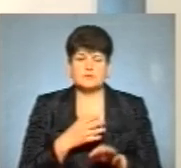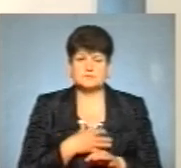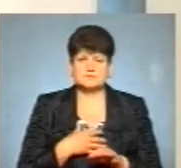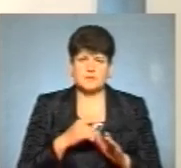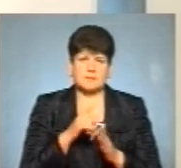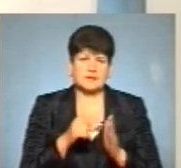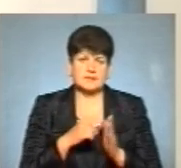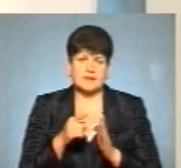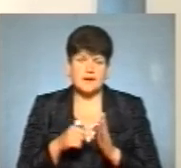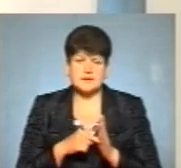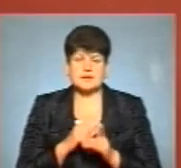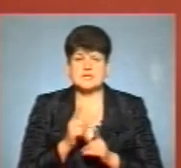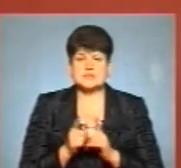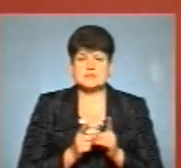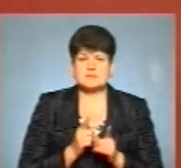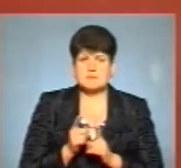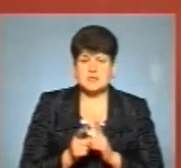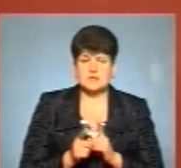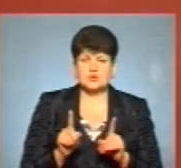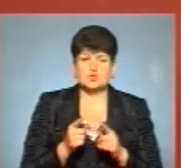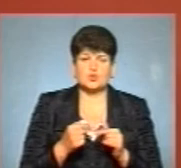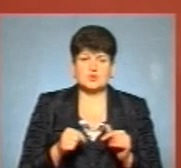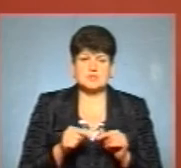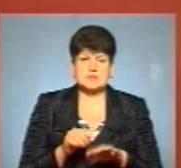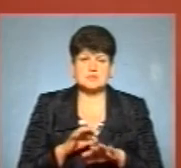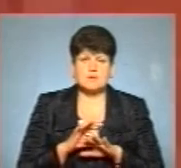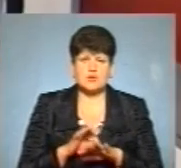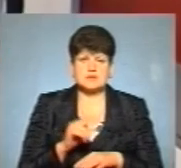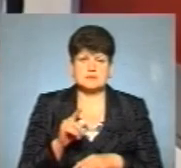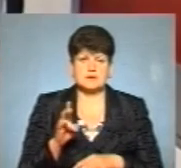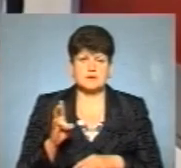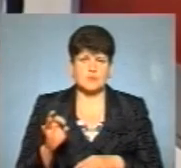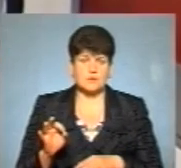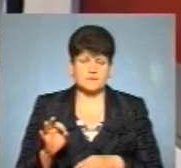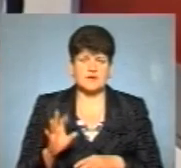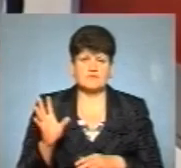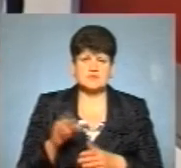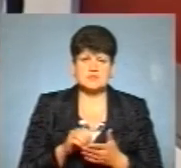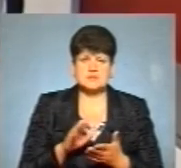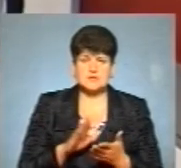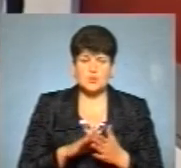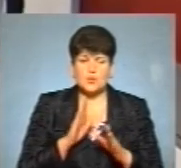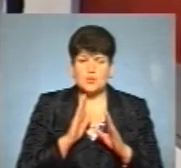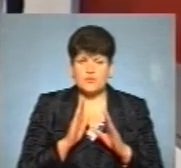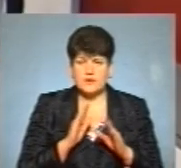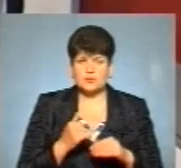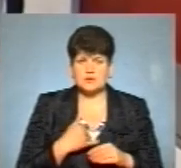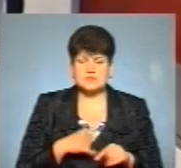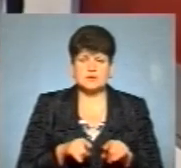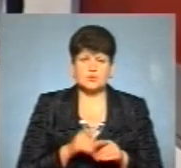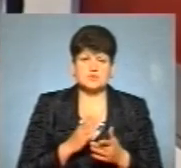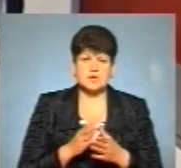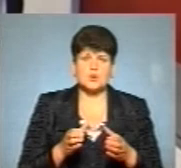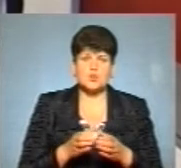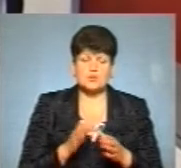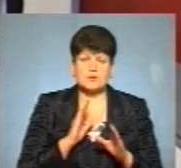питання, зміни щодо організації проведення ЗНО. Всі зареєстровані в Фейсбуці. У нас також є групи в